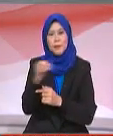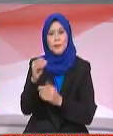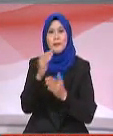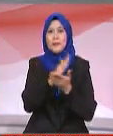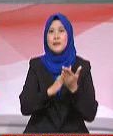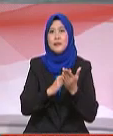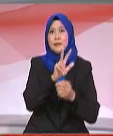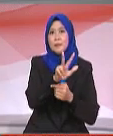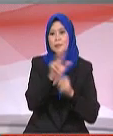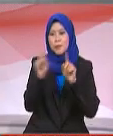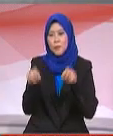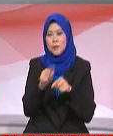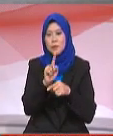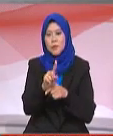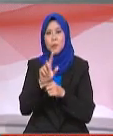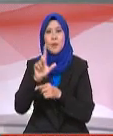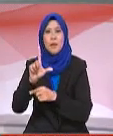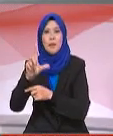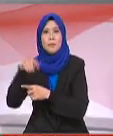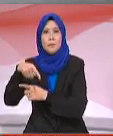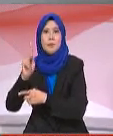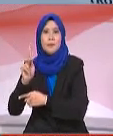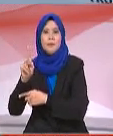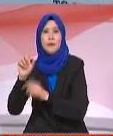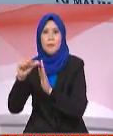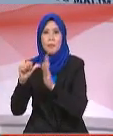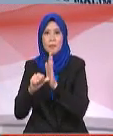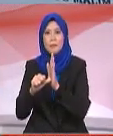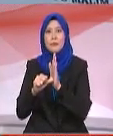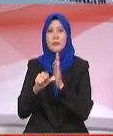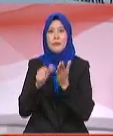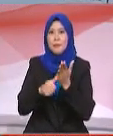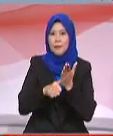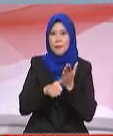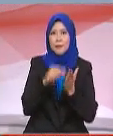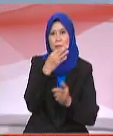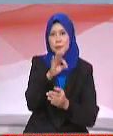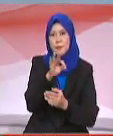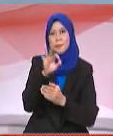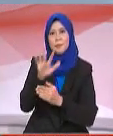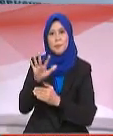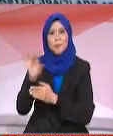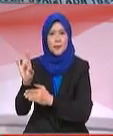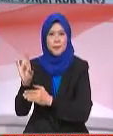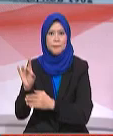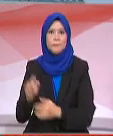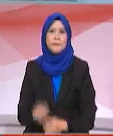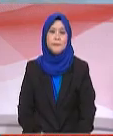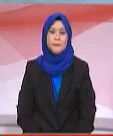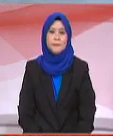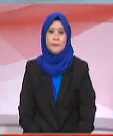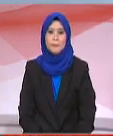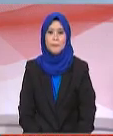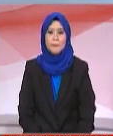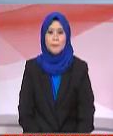Seksyen 3-1 LLPK Akta Dadah Berbahaya 1958.